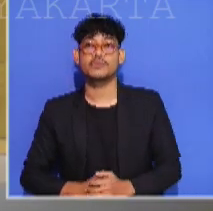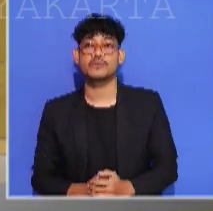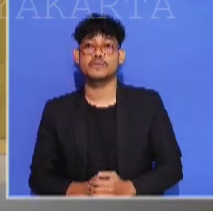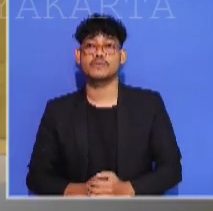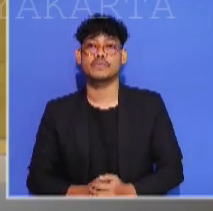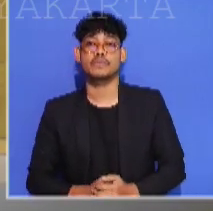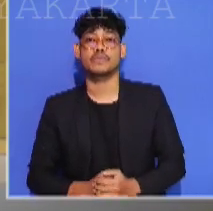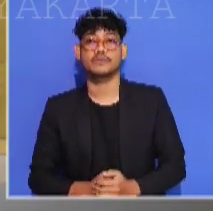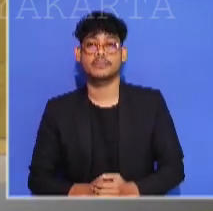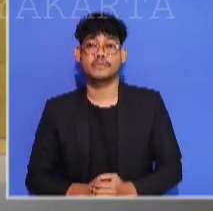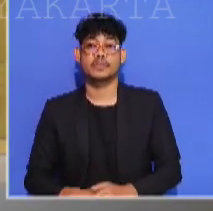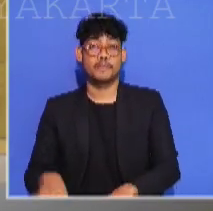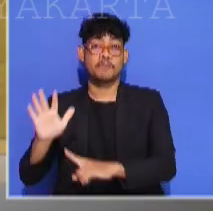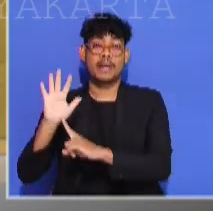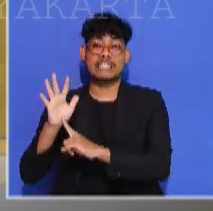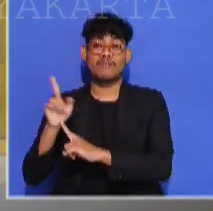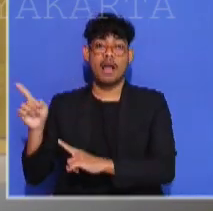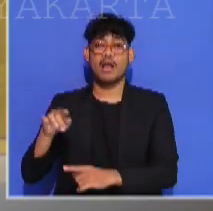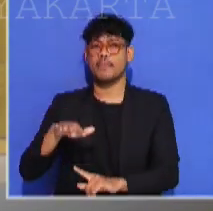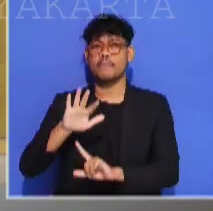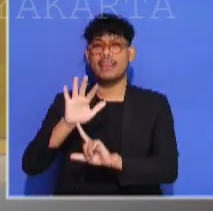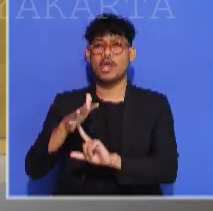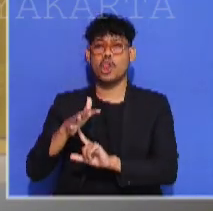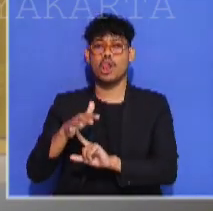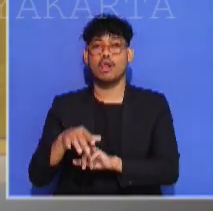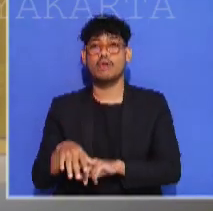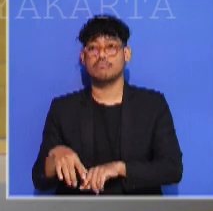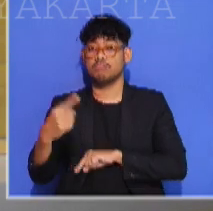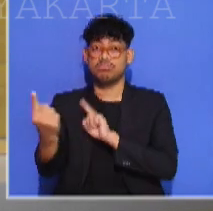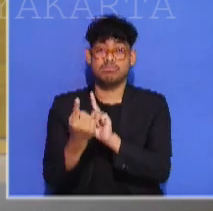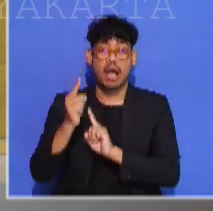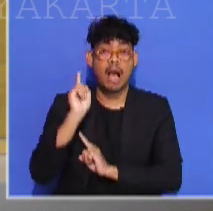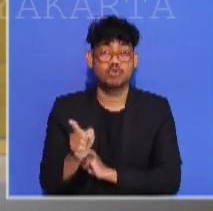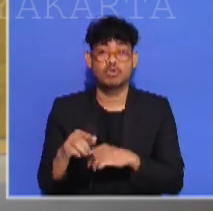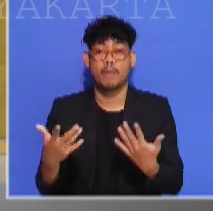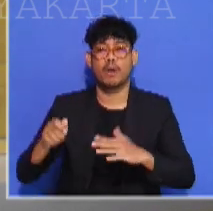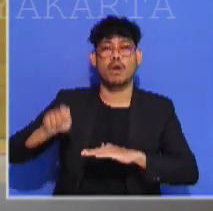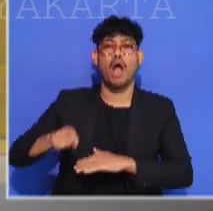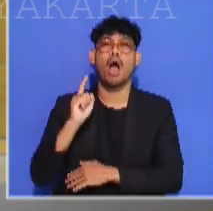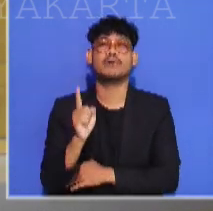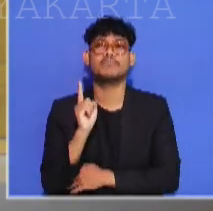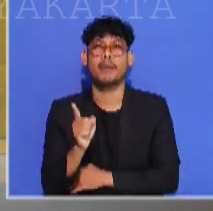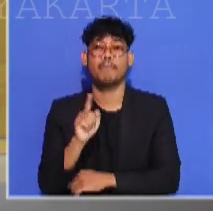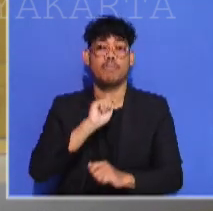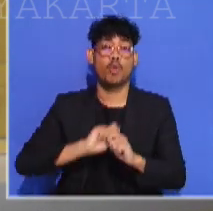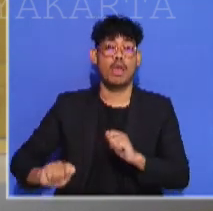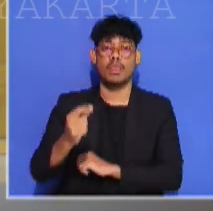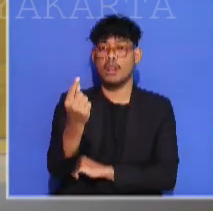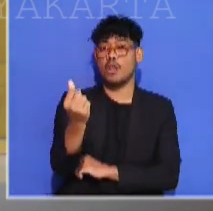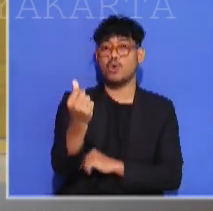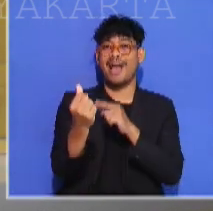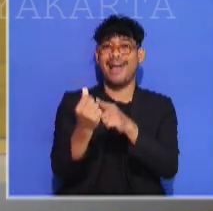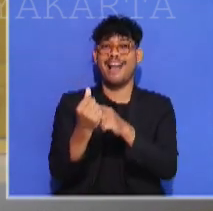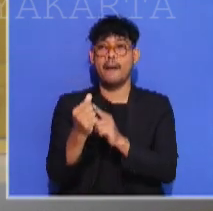Seorang mahasiswa di Bantul terpaksa harus berurusan dengan hukum lantaran nekat membuat uang palsu sendiri dan